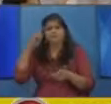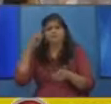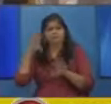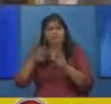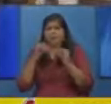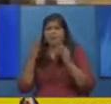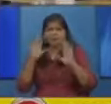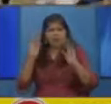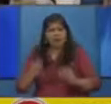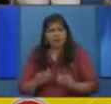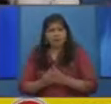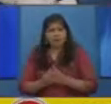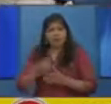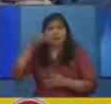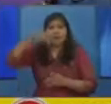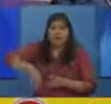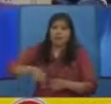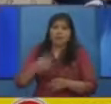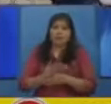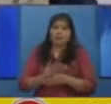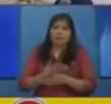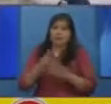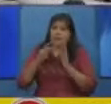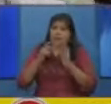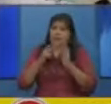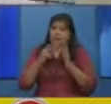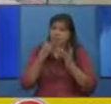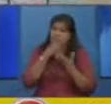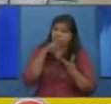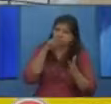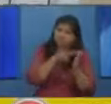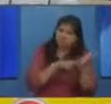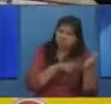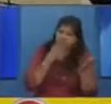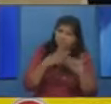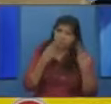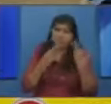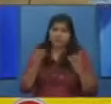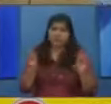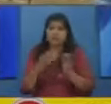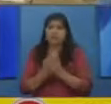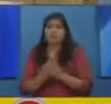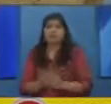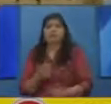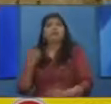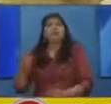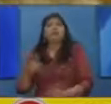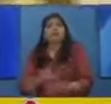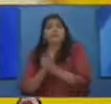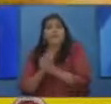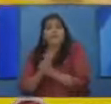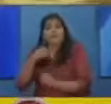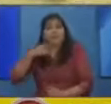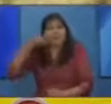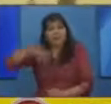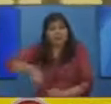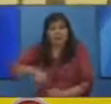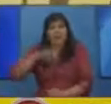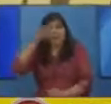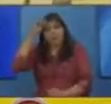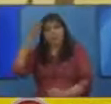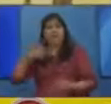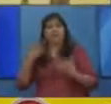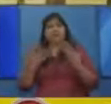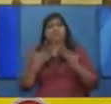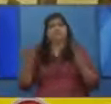हो। आप इसे इंटरनेट पर जरूर सर्च करिए और देखिए। साथियों, हमारे देश में कितनी